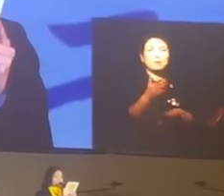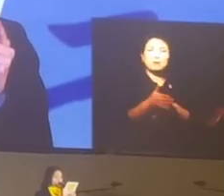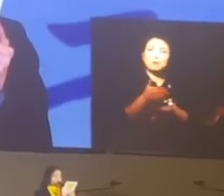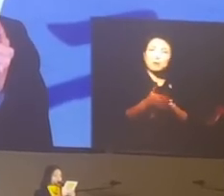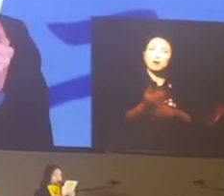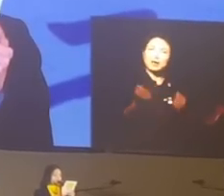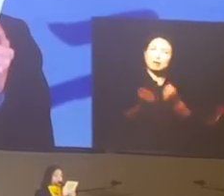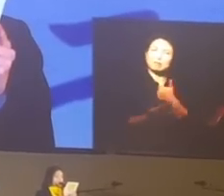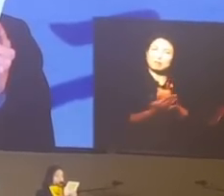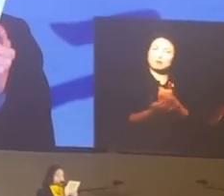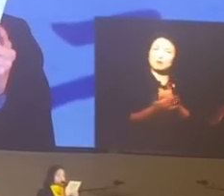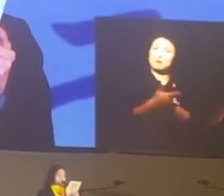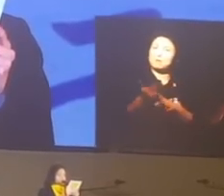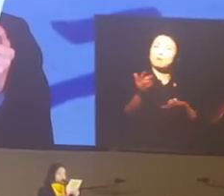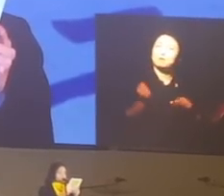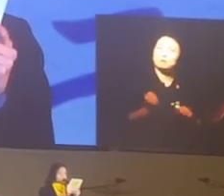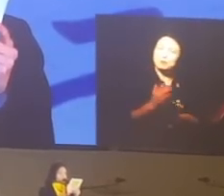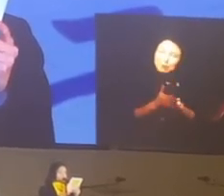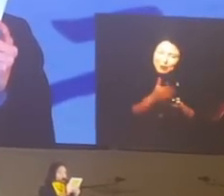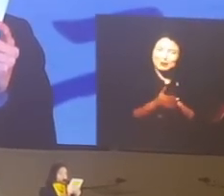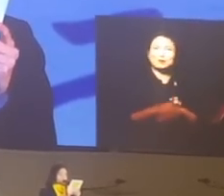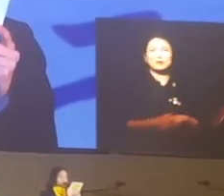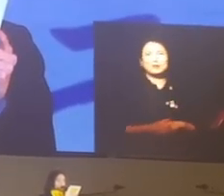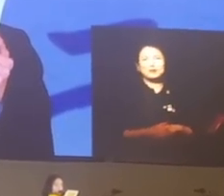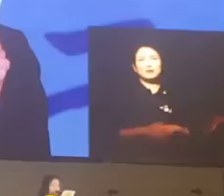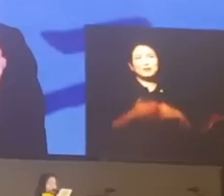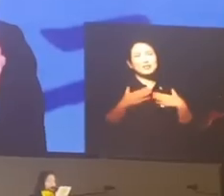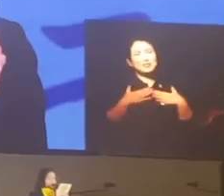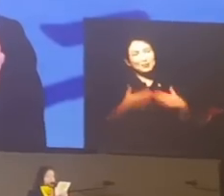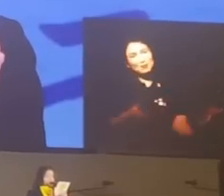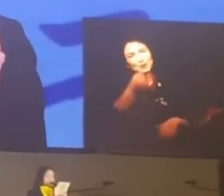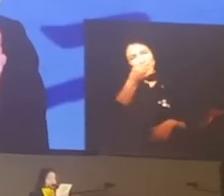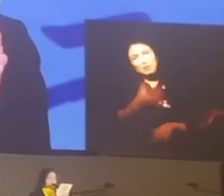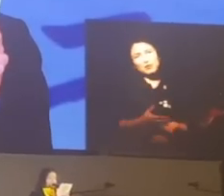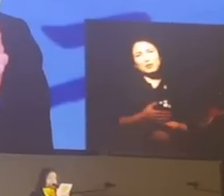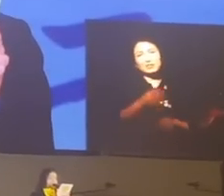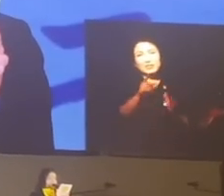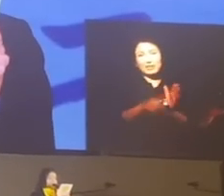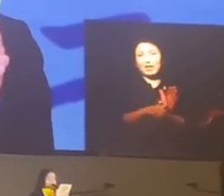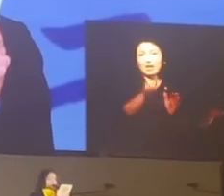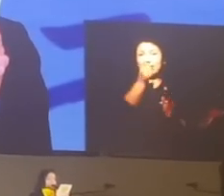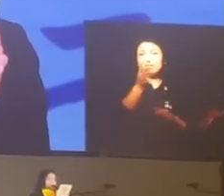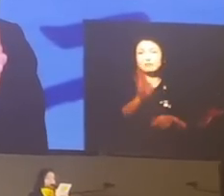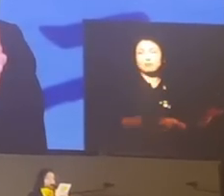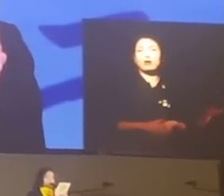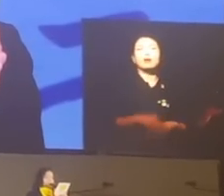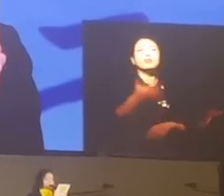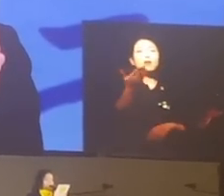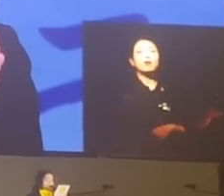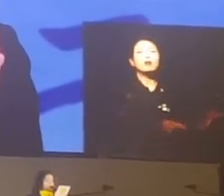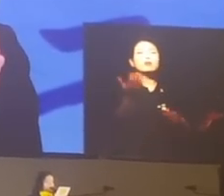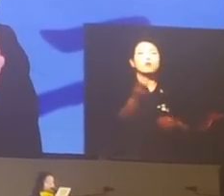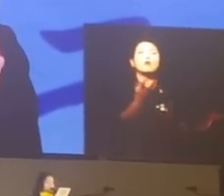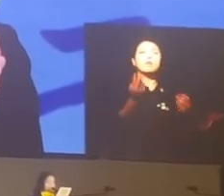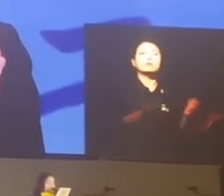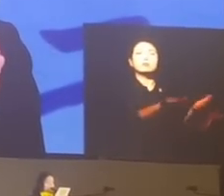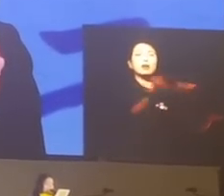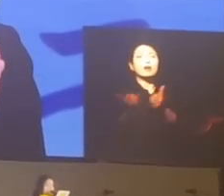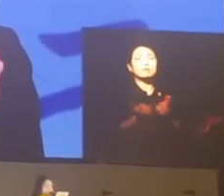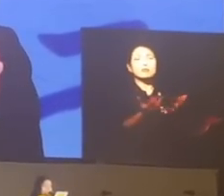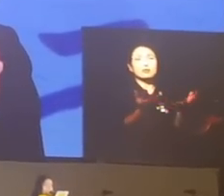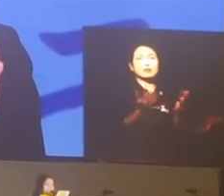고마워. 앞으로도 지치고 힘든 순간이 많겠지만 너와 많은 사람들이 함께해주고